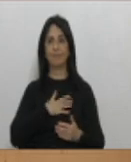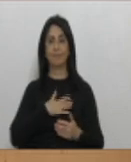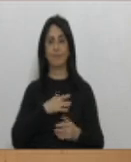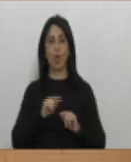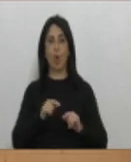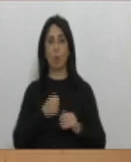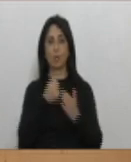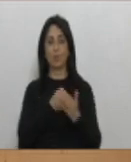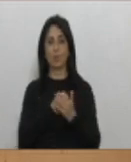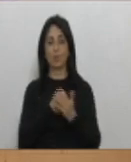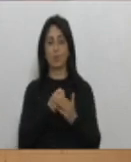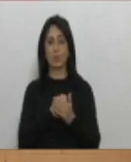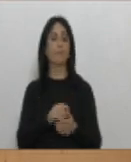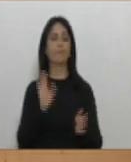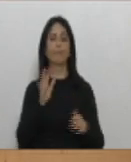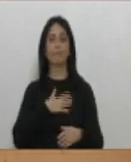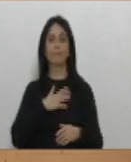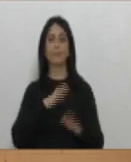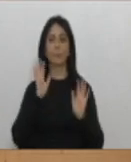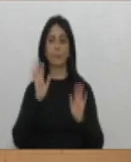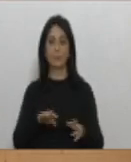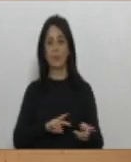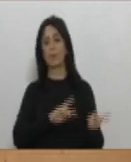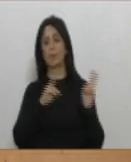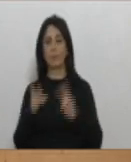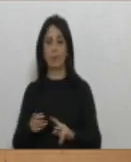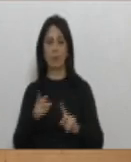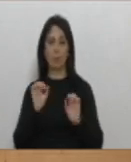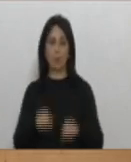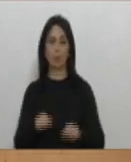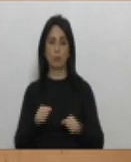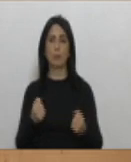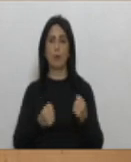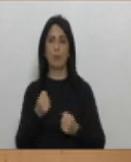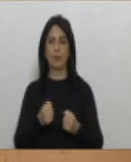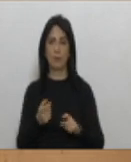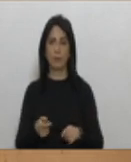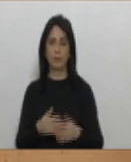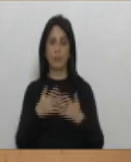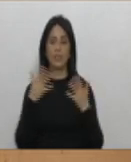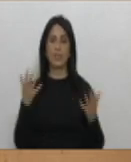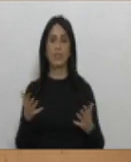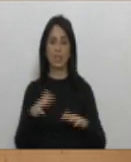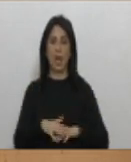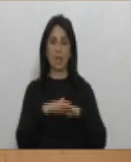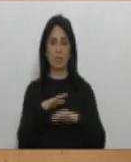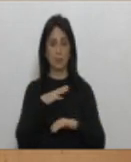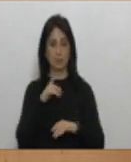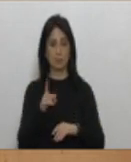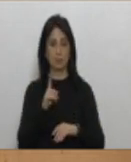და ჩვენი ზეწოლითაც და პირველ რიგში მათი დამსახურება იყო იმ ხალხის, რომლებმაც თავი დაიცვეს და ძალიან დიდი აქციები